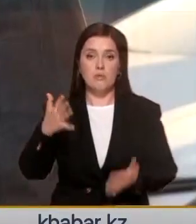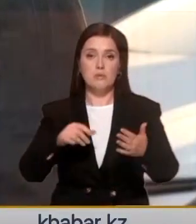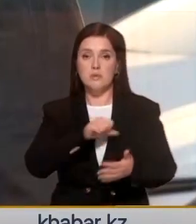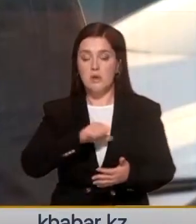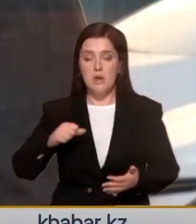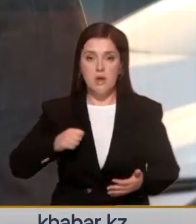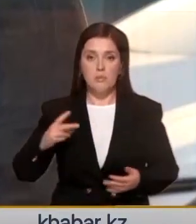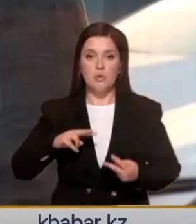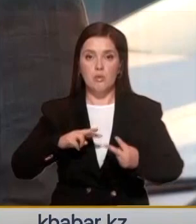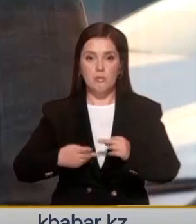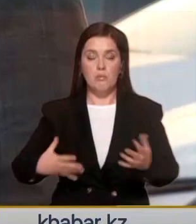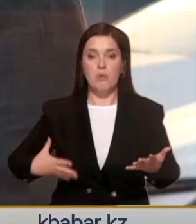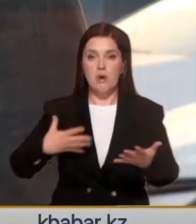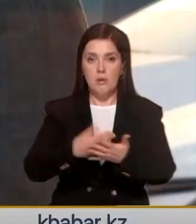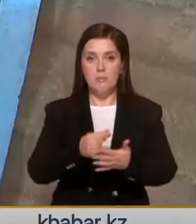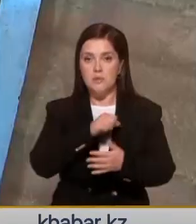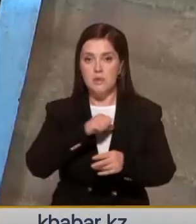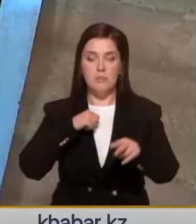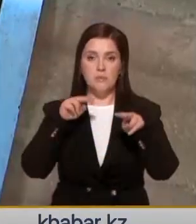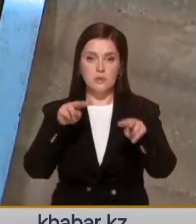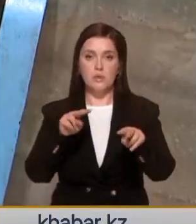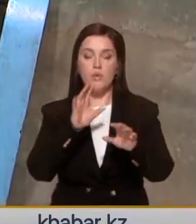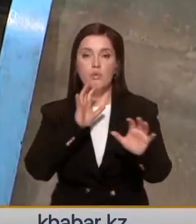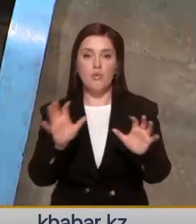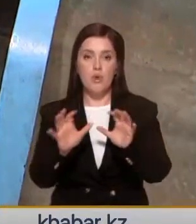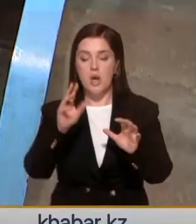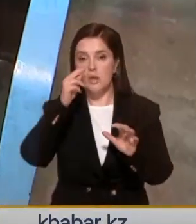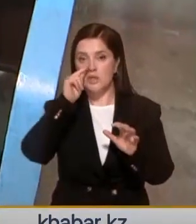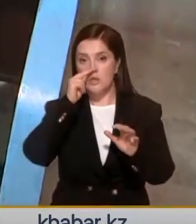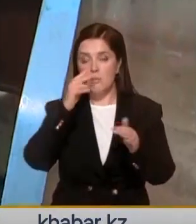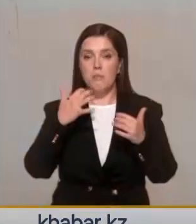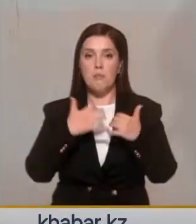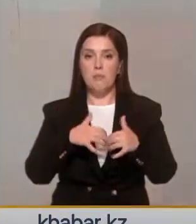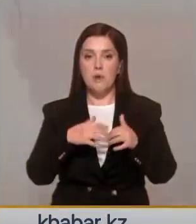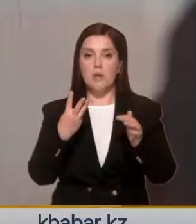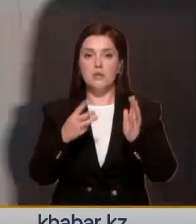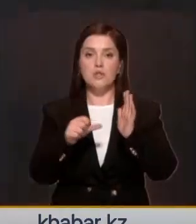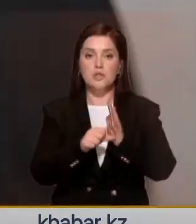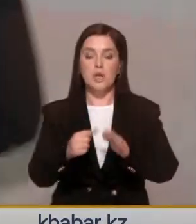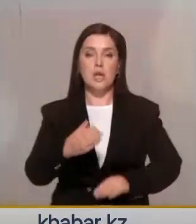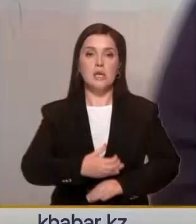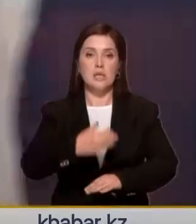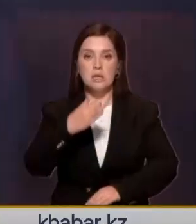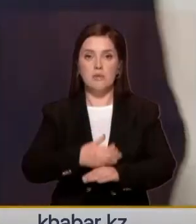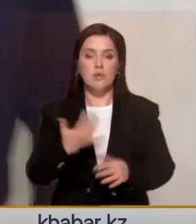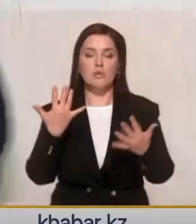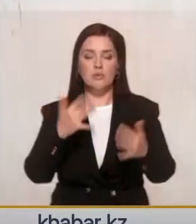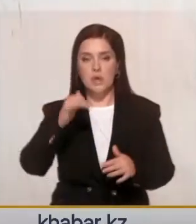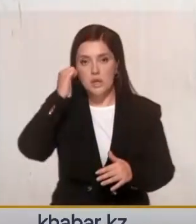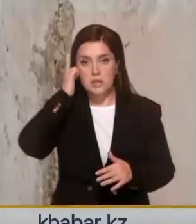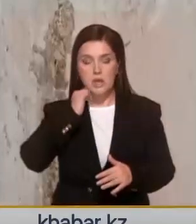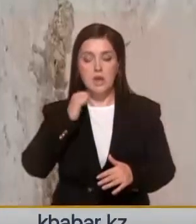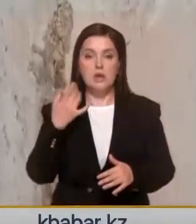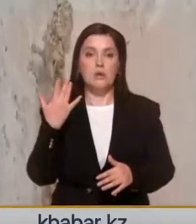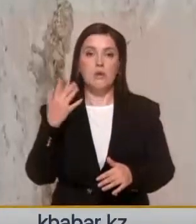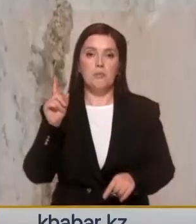должны следить, сами должны ухаживать. Всего в Шымкенте насчитали 36 лифтов, которые уже отработали свой срок.